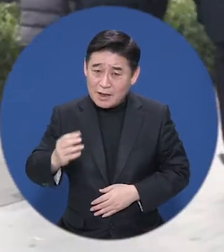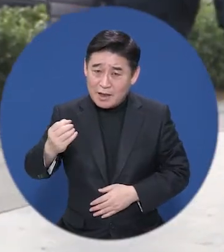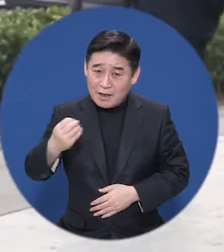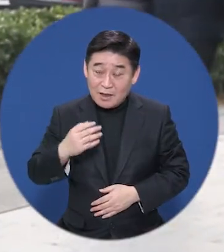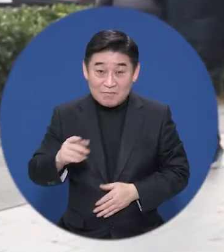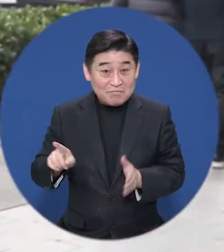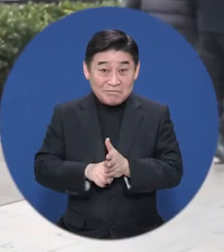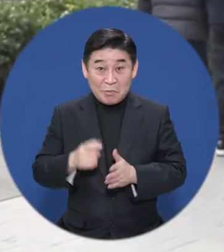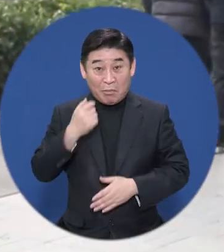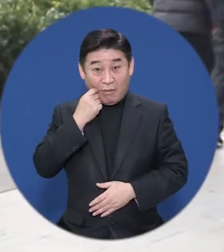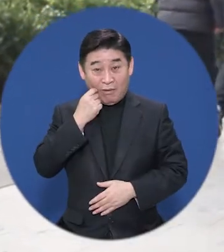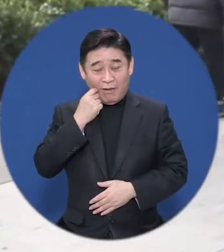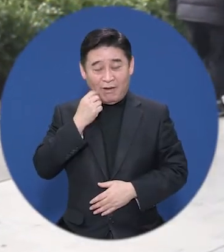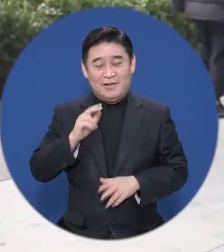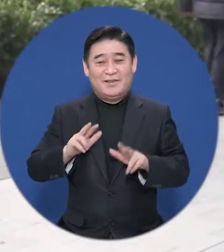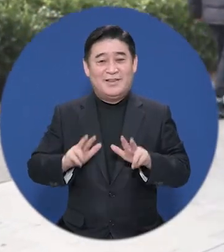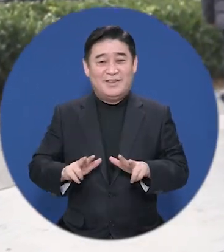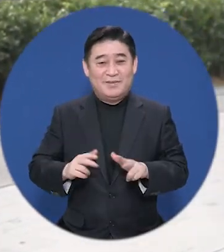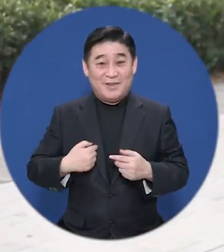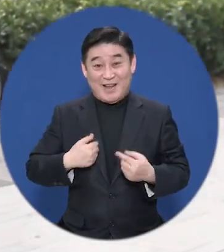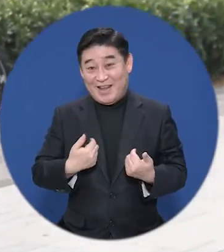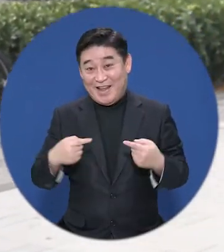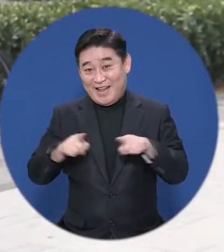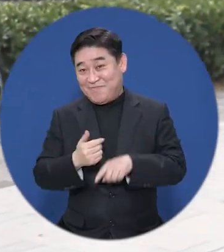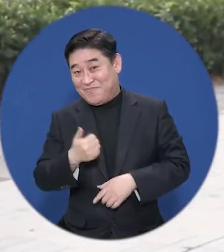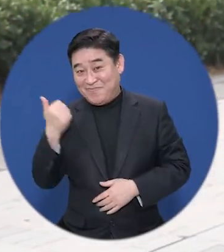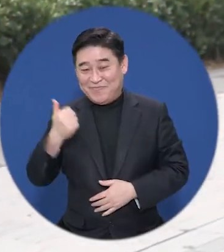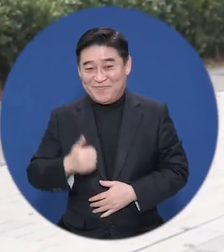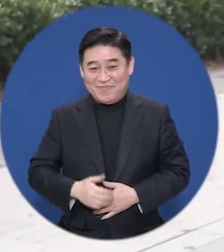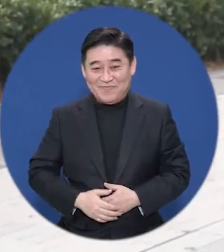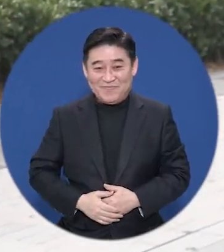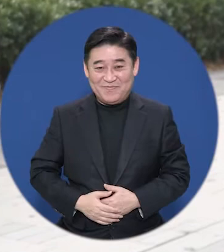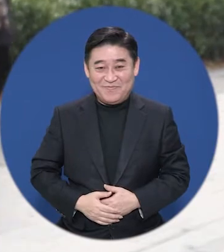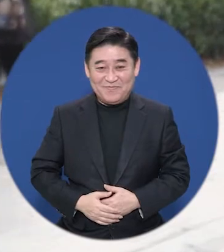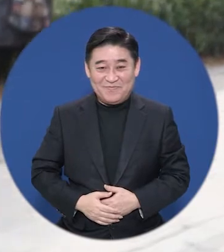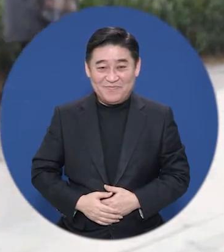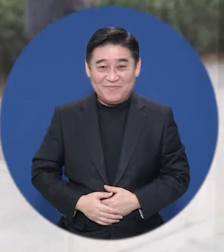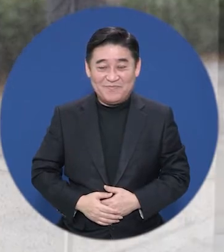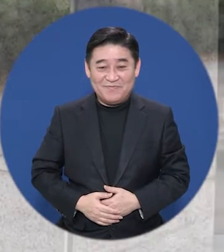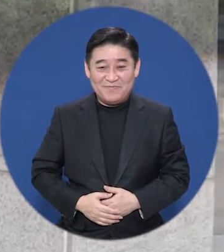못 믿으시겠다고요? 그럼 지금 저와 함께 가보시죠.